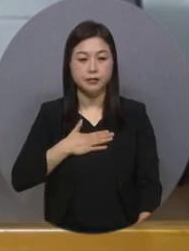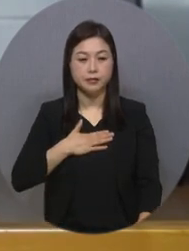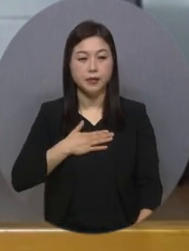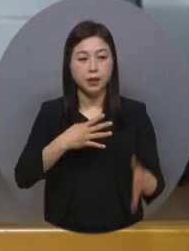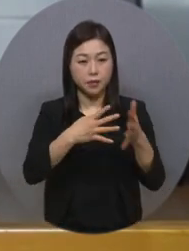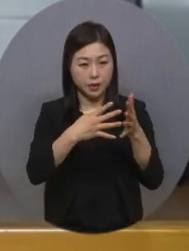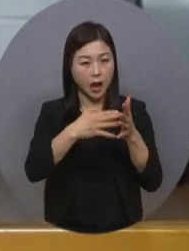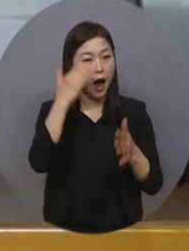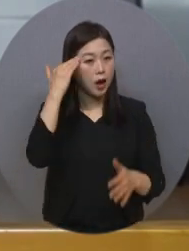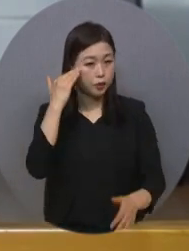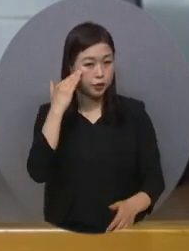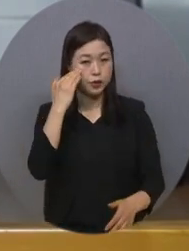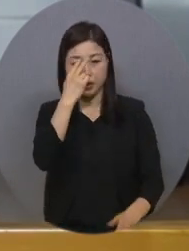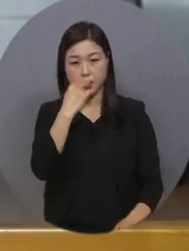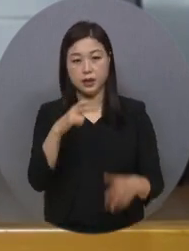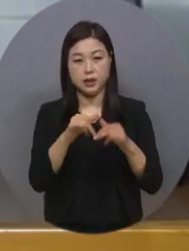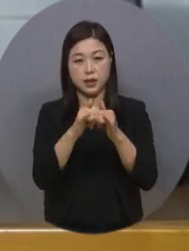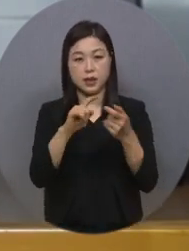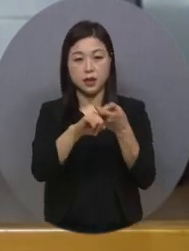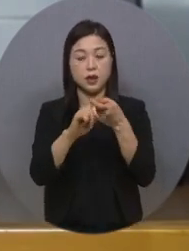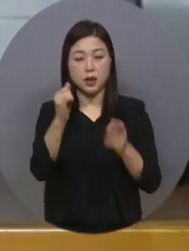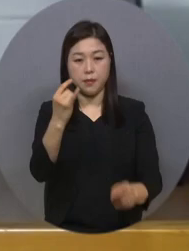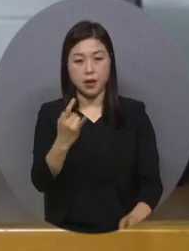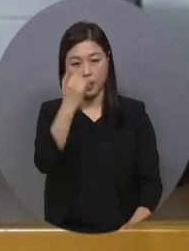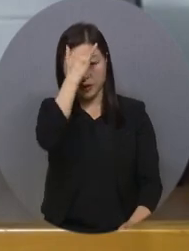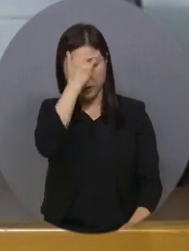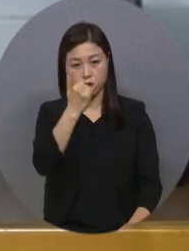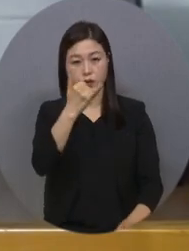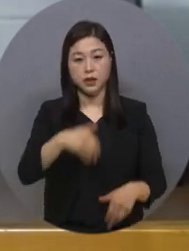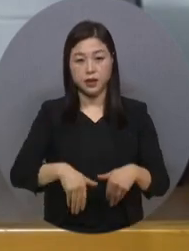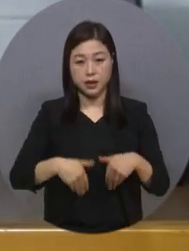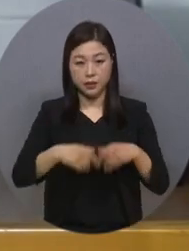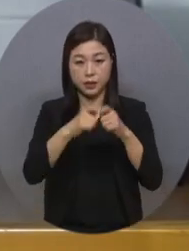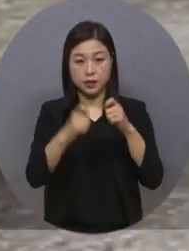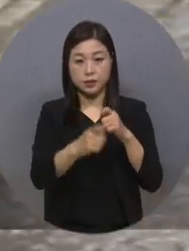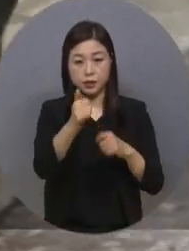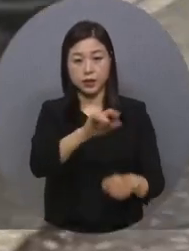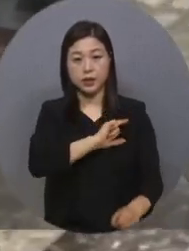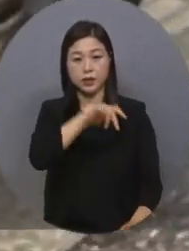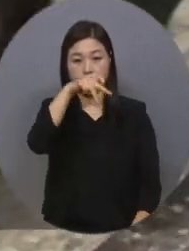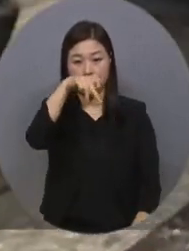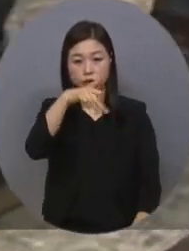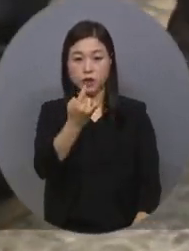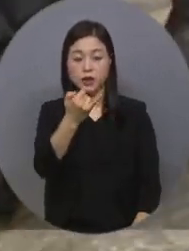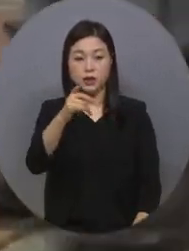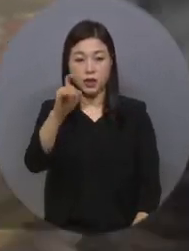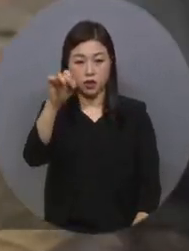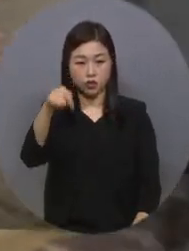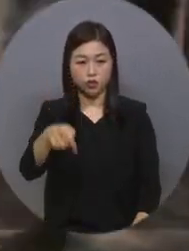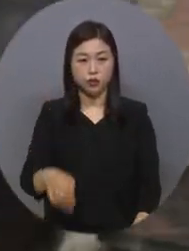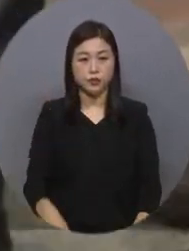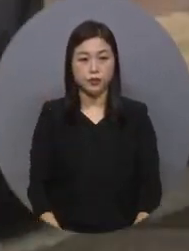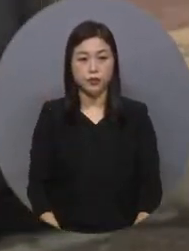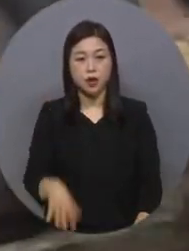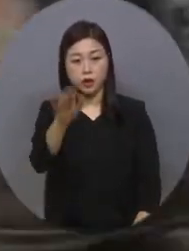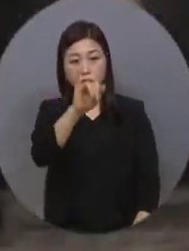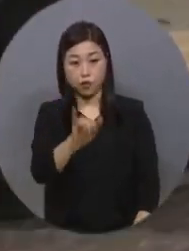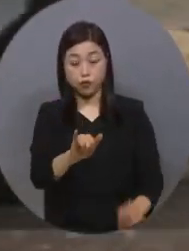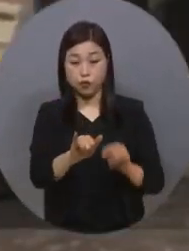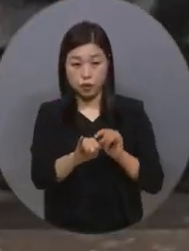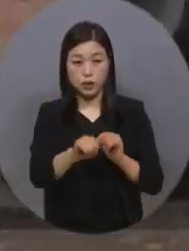사단법인 한국시각장애인연합회 충청남도 지부장 최창우입니다. 우리 전국에는 25만